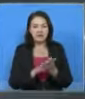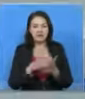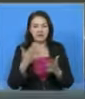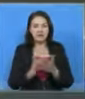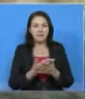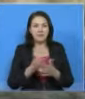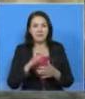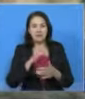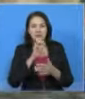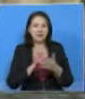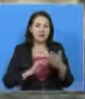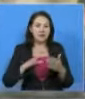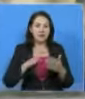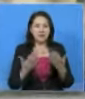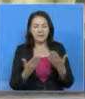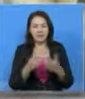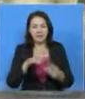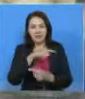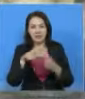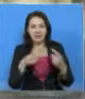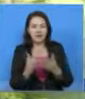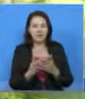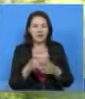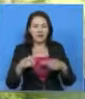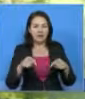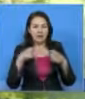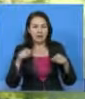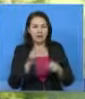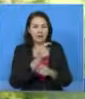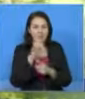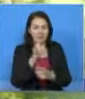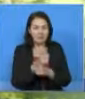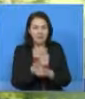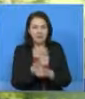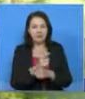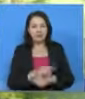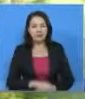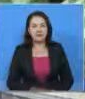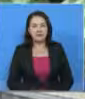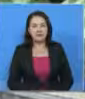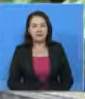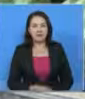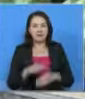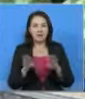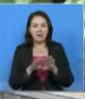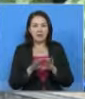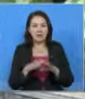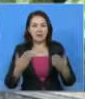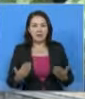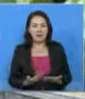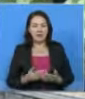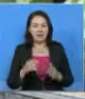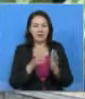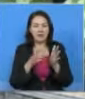тарапынан шұғыл шара қолданылады. Яғни кәсіпкерлік нысанға қалған өнімді сатуға болмайтын туралы ұйғарым беріледі. Мұндай жағдайда тұрғындар